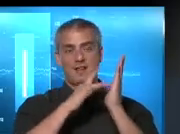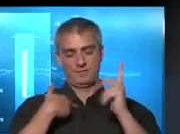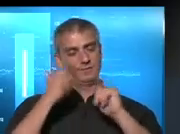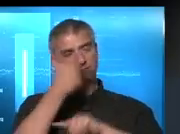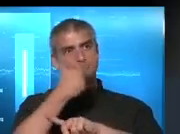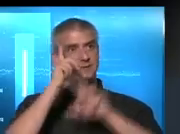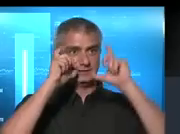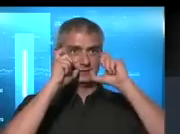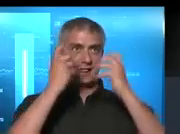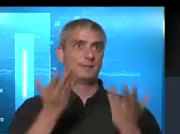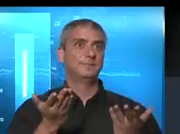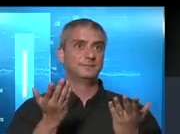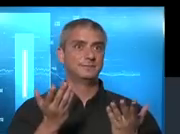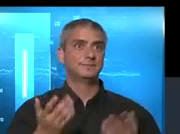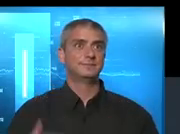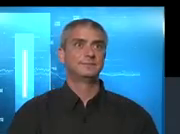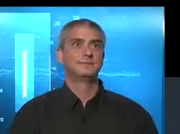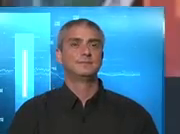med mig mobilen så jag kunde filma det.